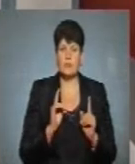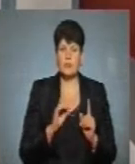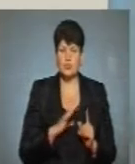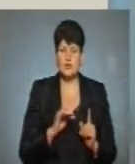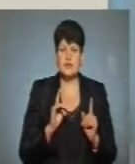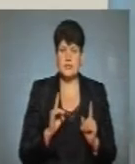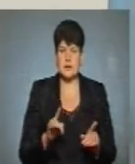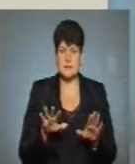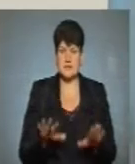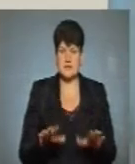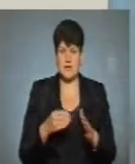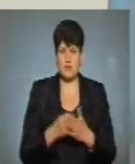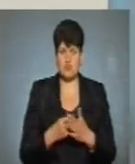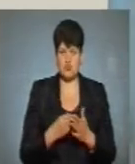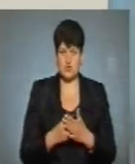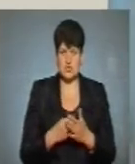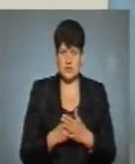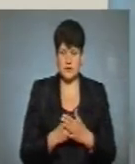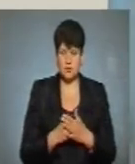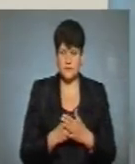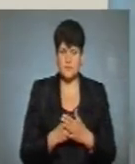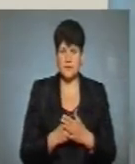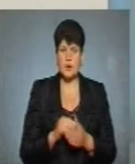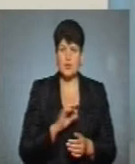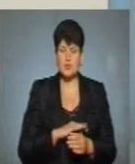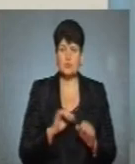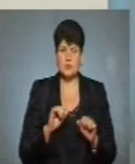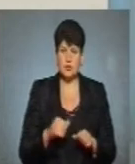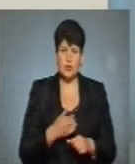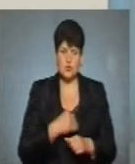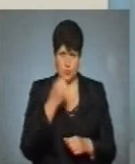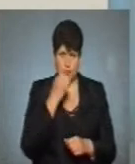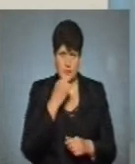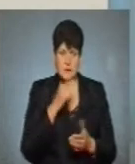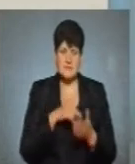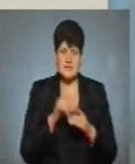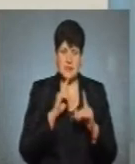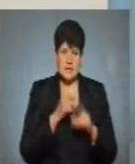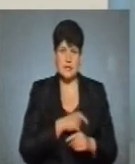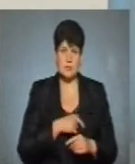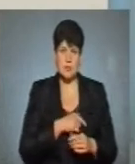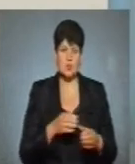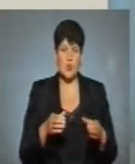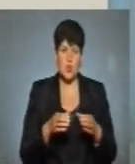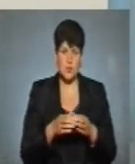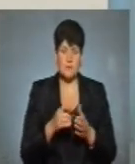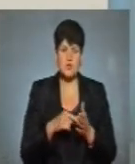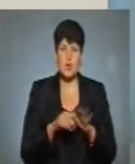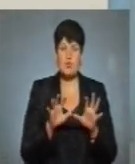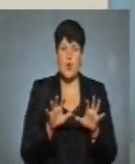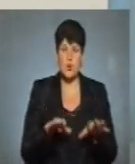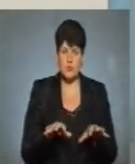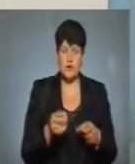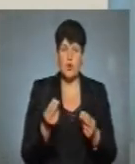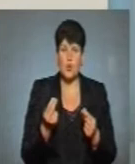місцевого бюджету. Кошти з місцевого бюджету, користуючись нагодою, хочу подякувати міській раді, депутатському корпусу, міському голові.